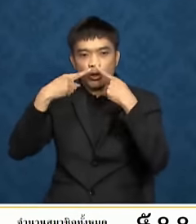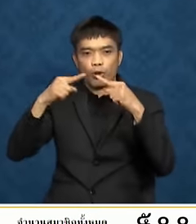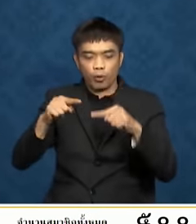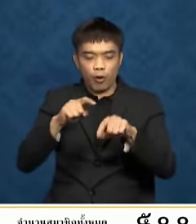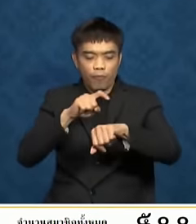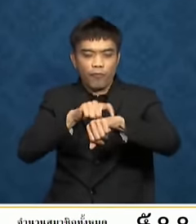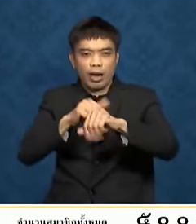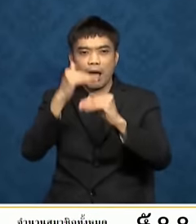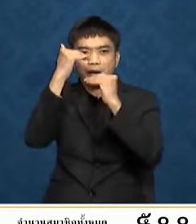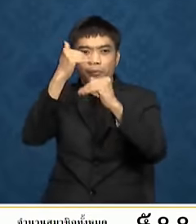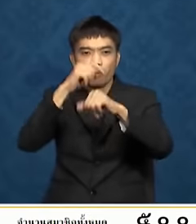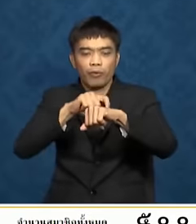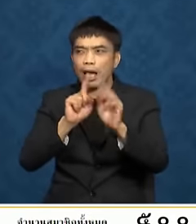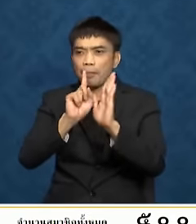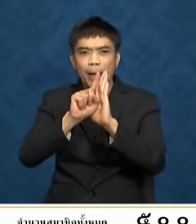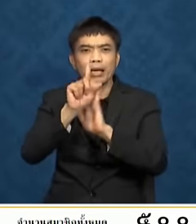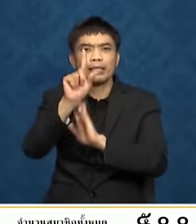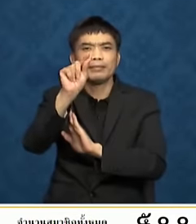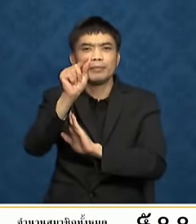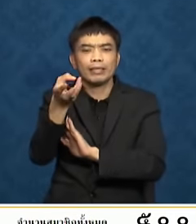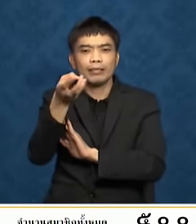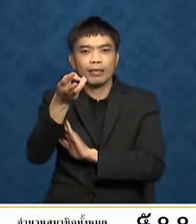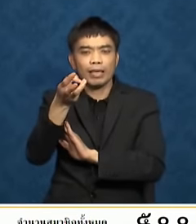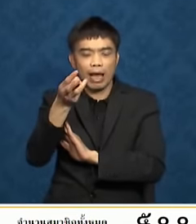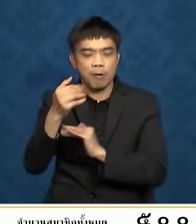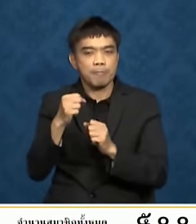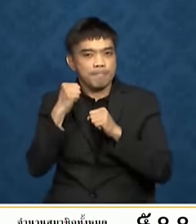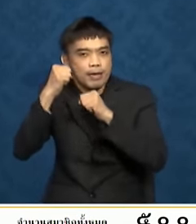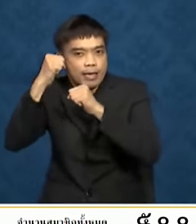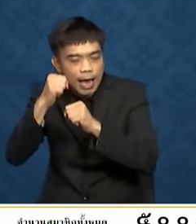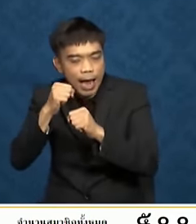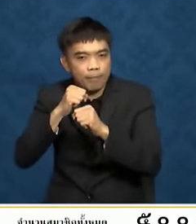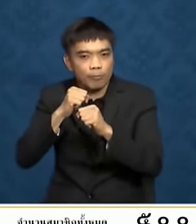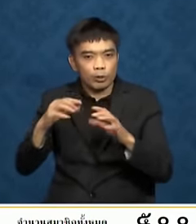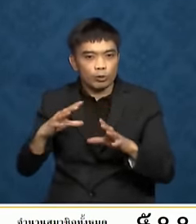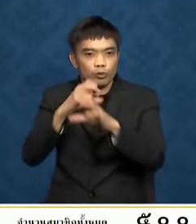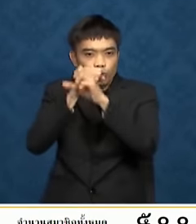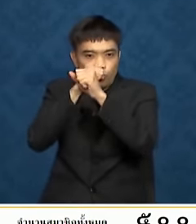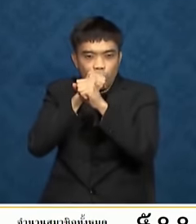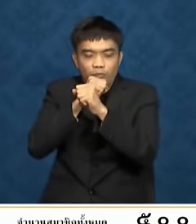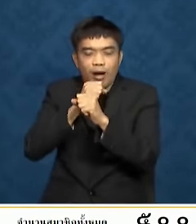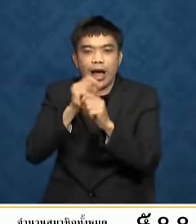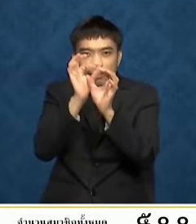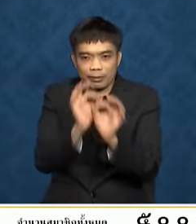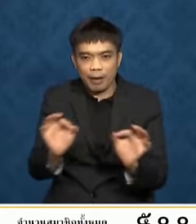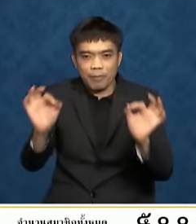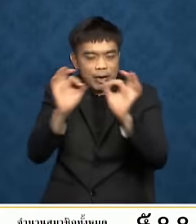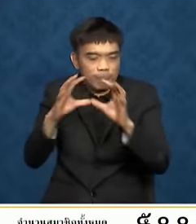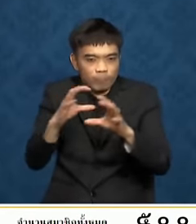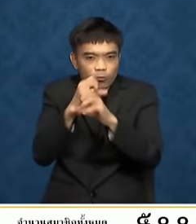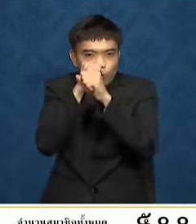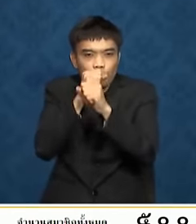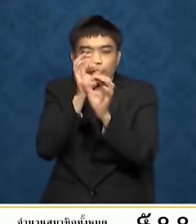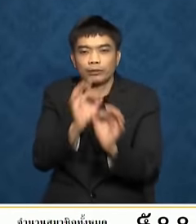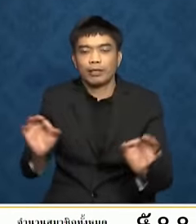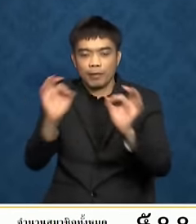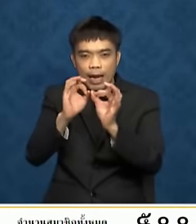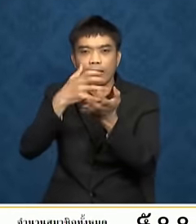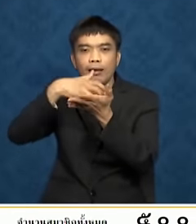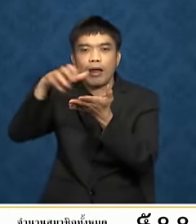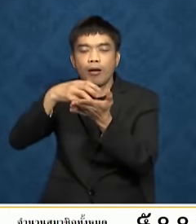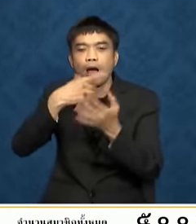เวลาที่ได้มาเพียง 20นาทีก็จะพยายามใช้เวลาที่จำกัดเนี่ยให้ได้ครอบคลุมที่สุดแต่ว่าต้องเรียน